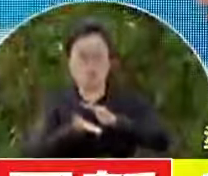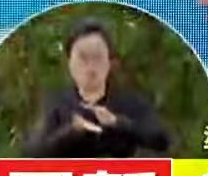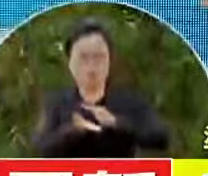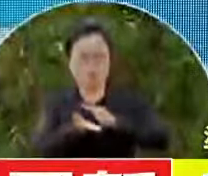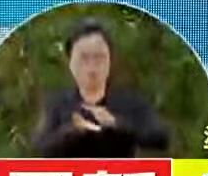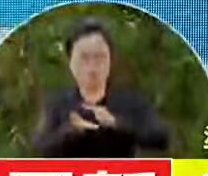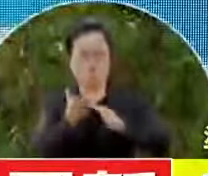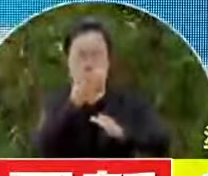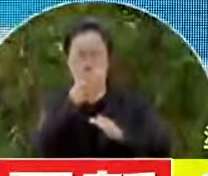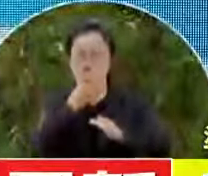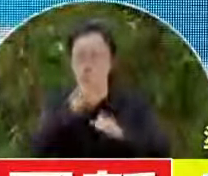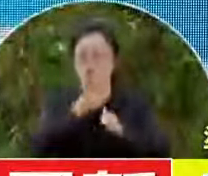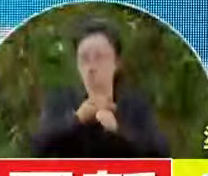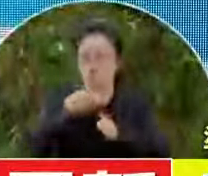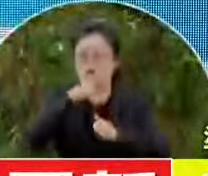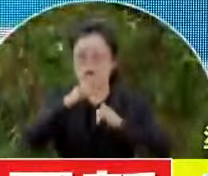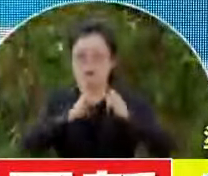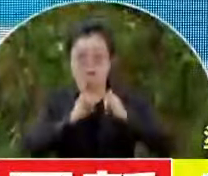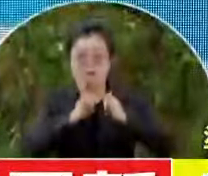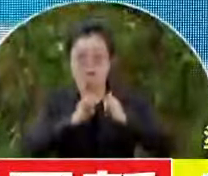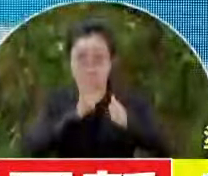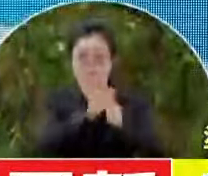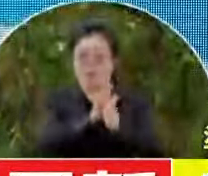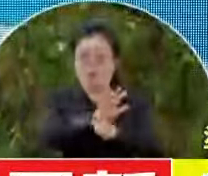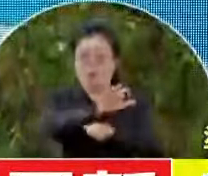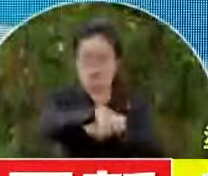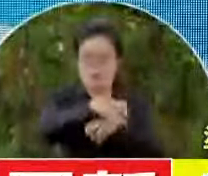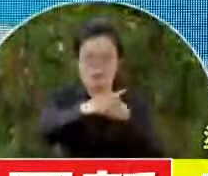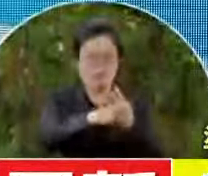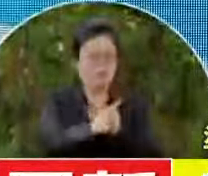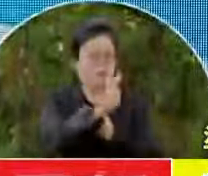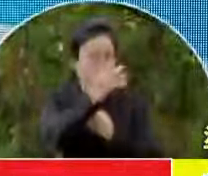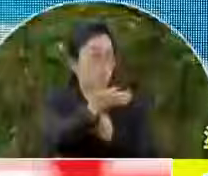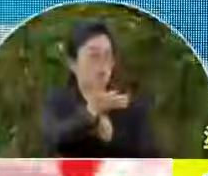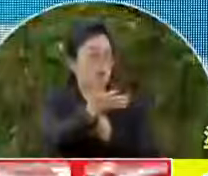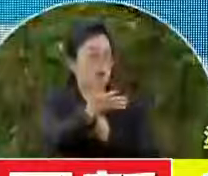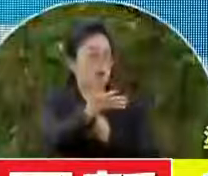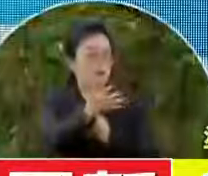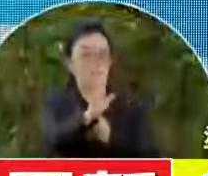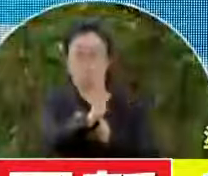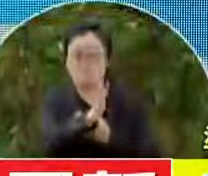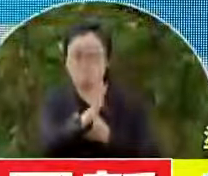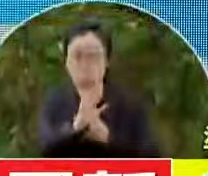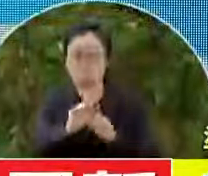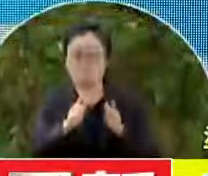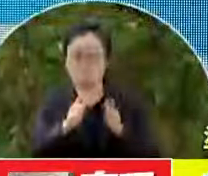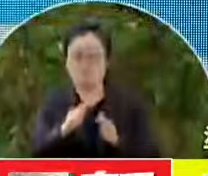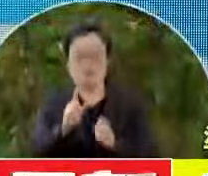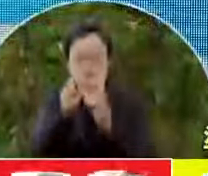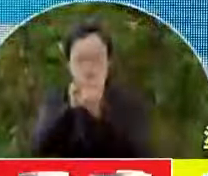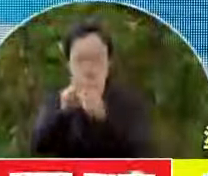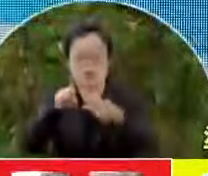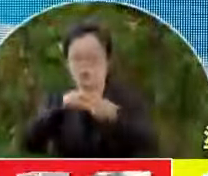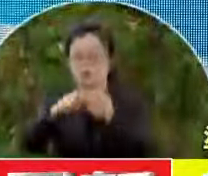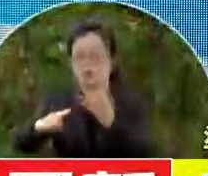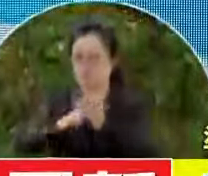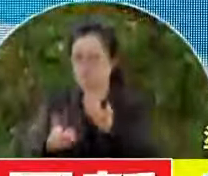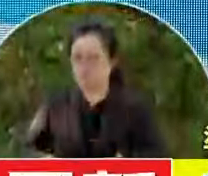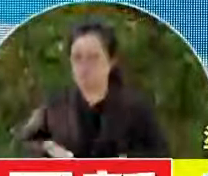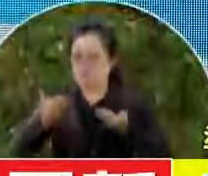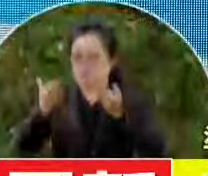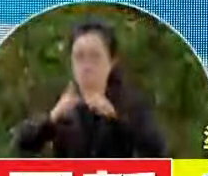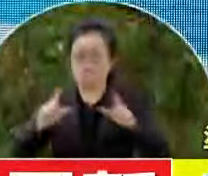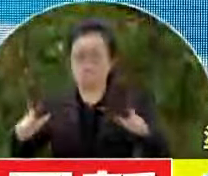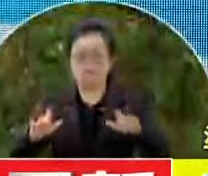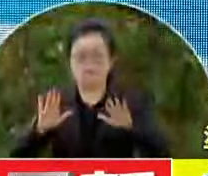湾社会的不是只有农业而已，对工业也有非常大的贡献。现在的乌山头